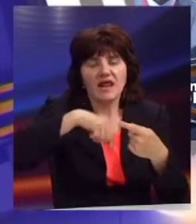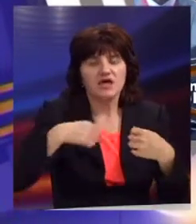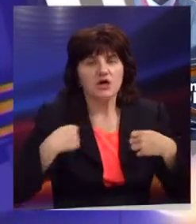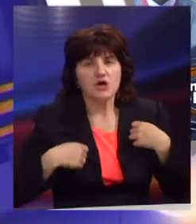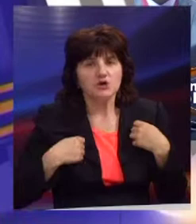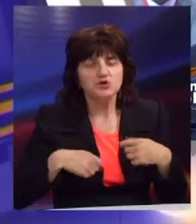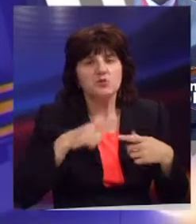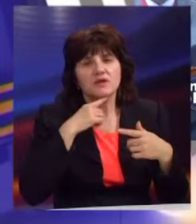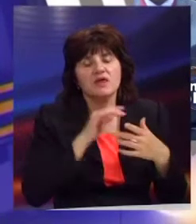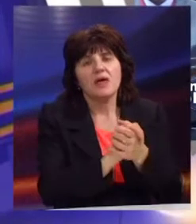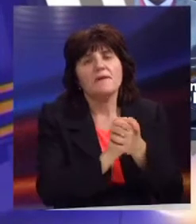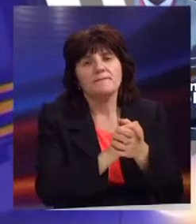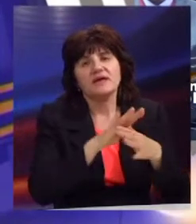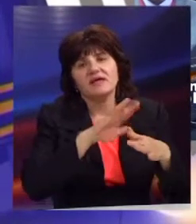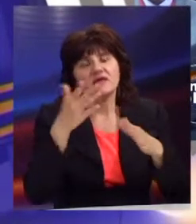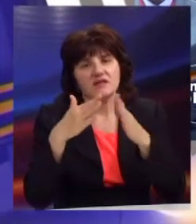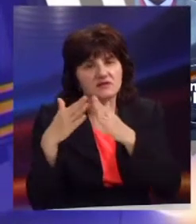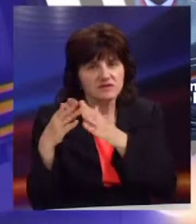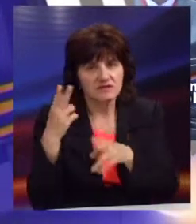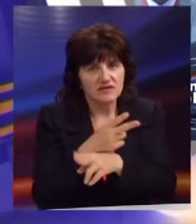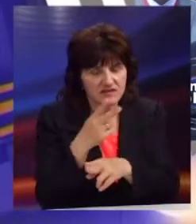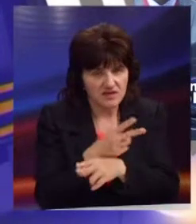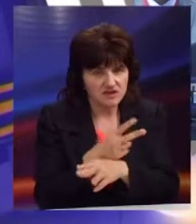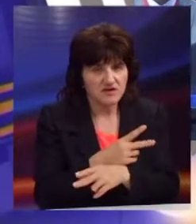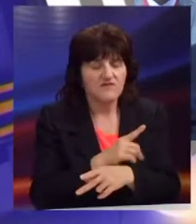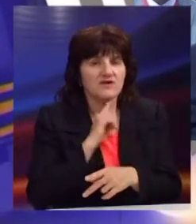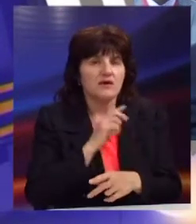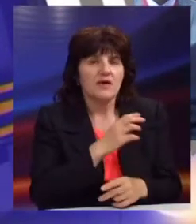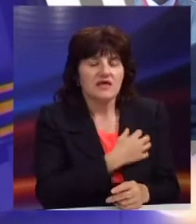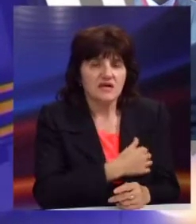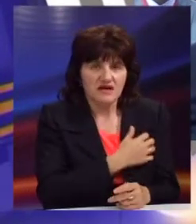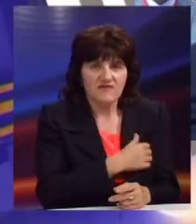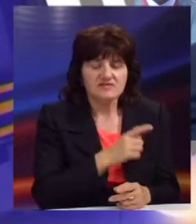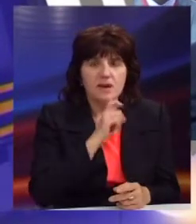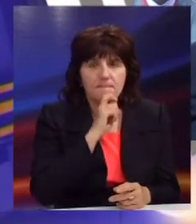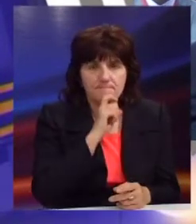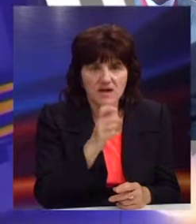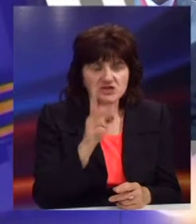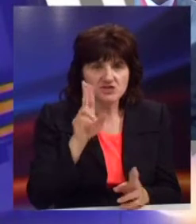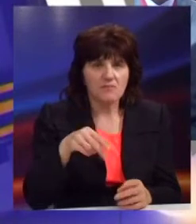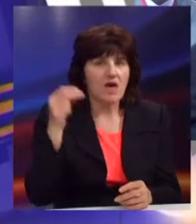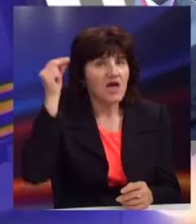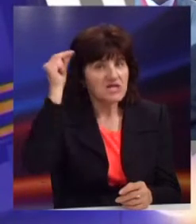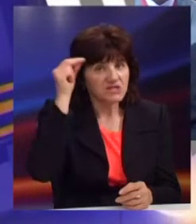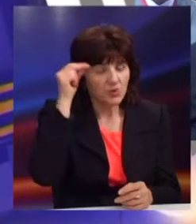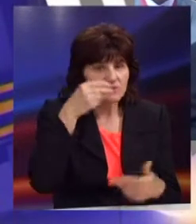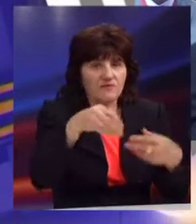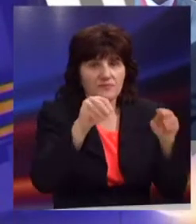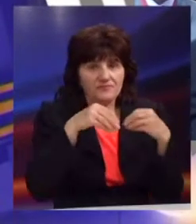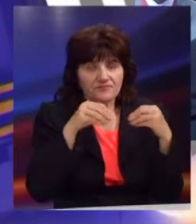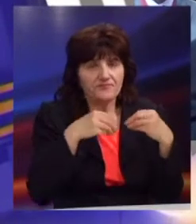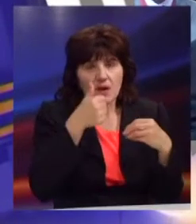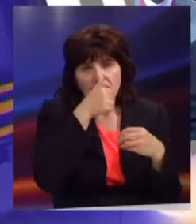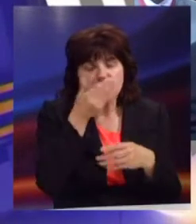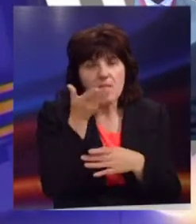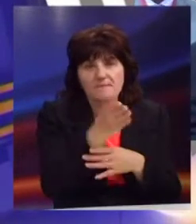regiona i Subotica, ali naravno iz prijateljskih nama susjednih zemalja Hrvatske i Mađarske upoznaju, razmene svoje iskustva, da